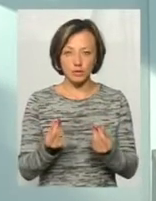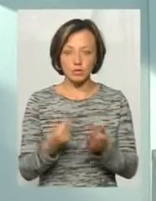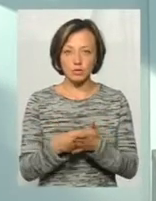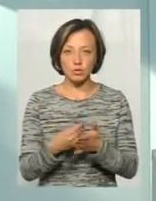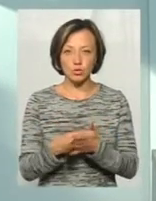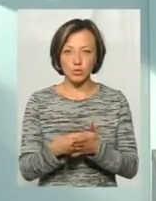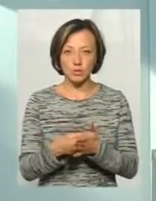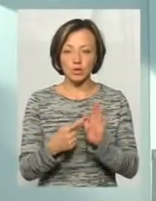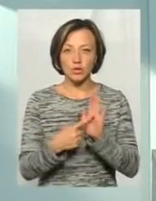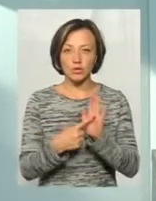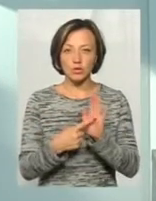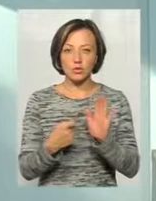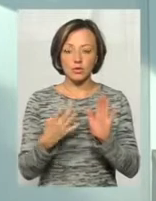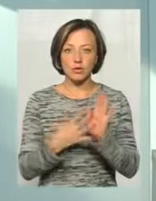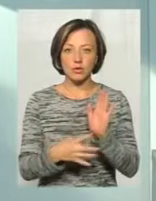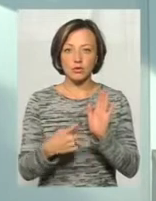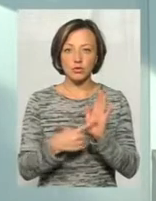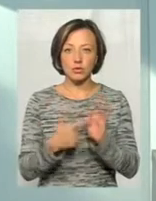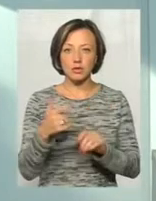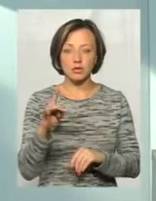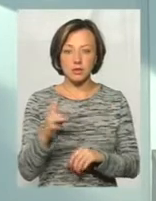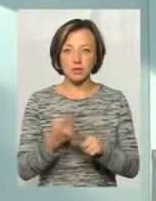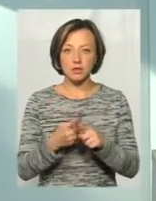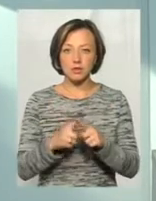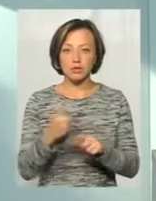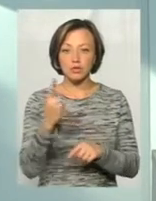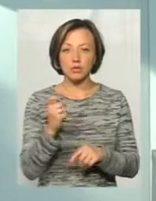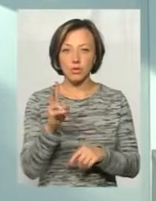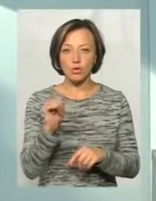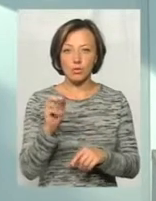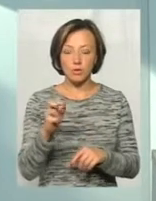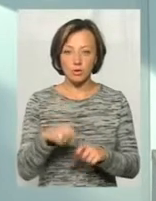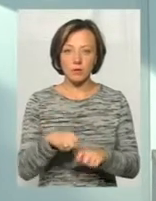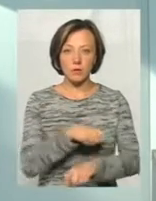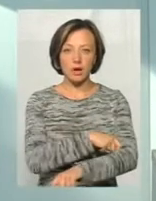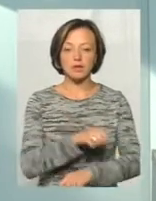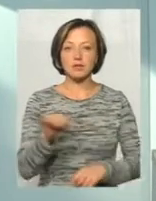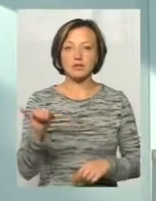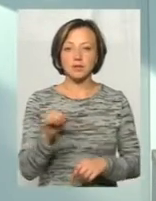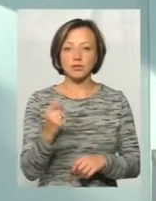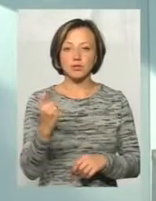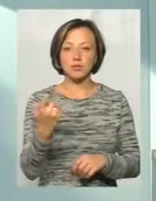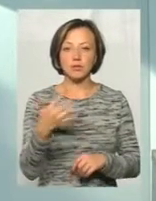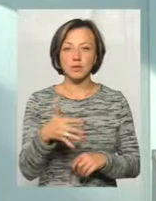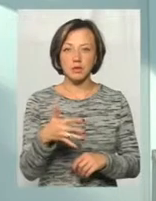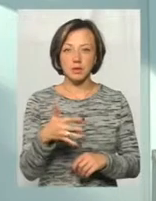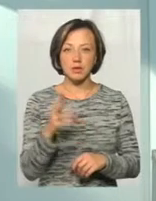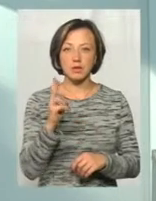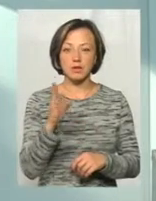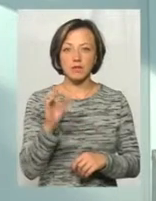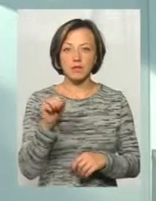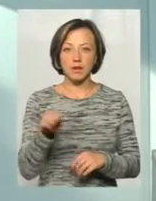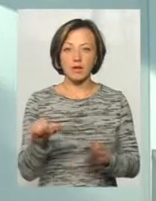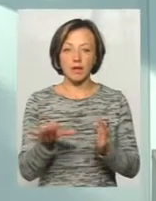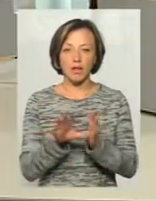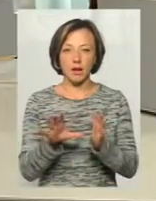сумі 696 гривень, це 100 кубічних метрів газу, і 150 кВт електроенергії,